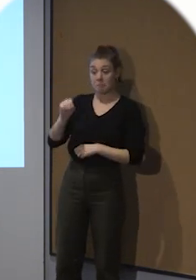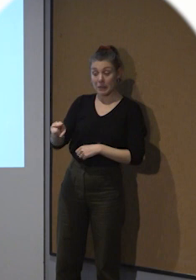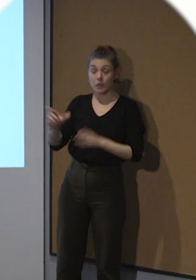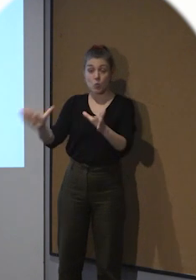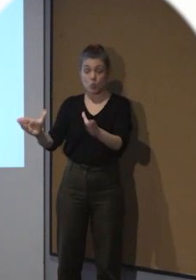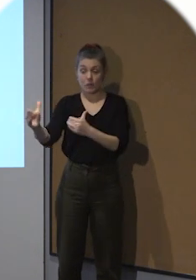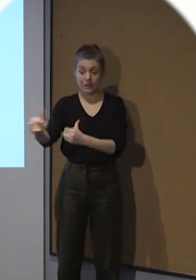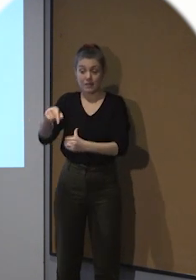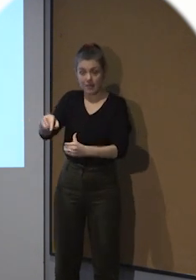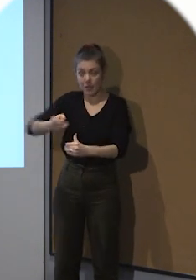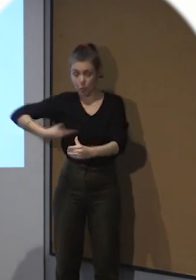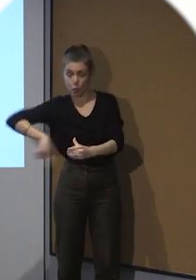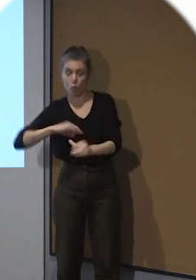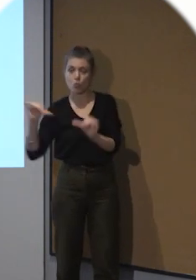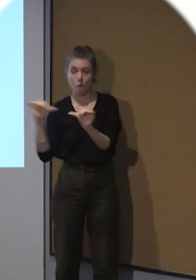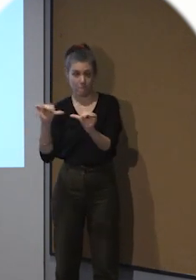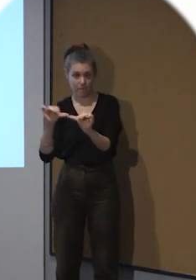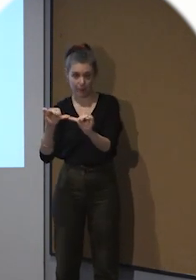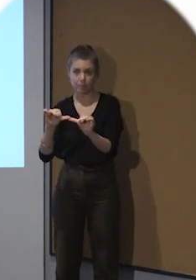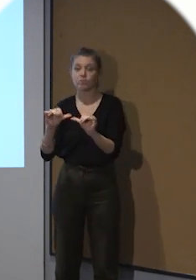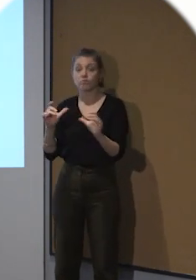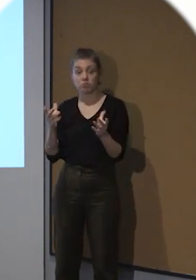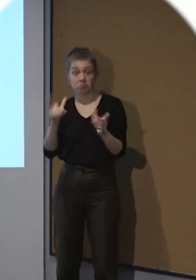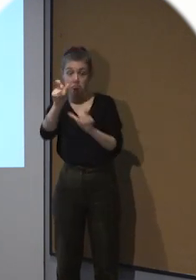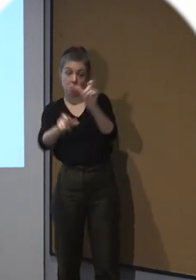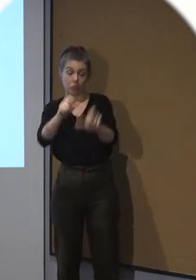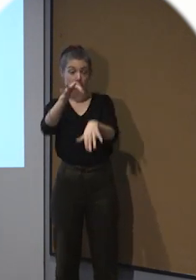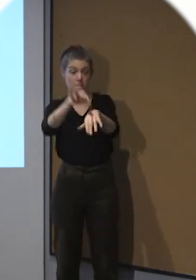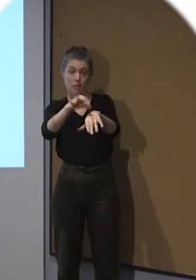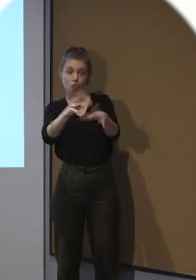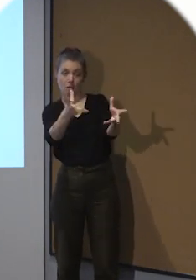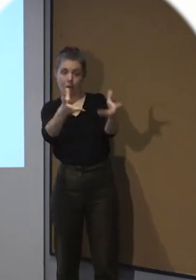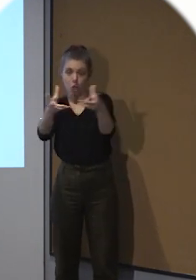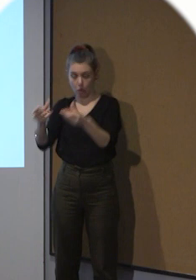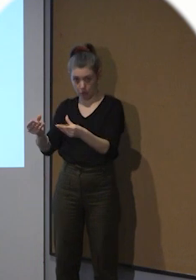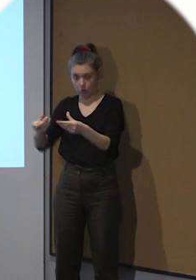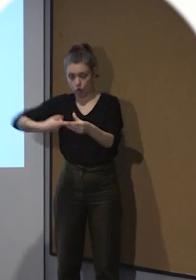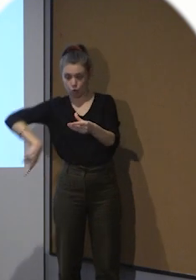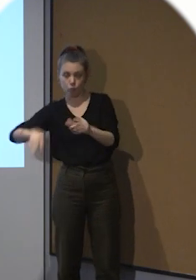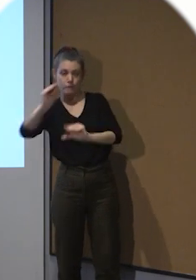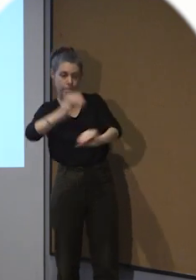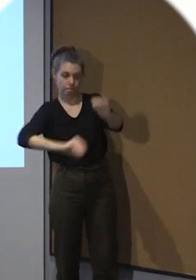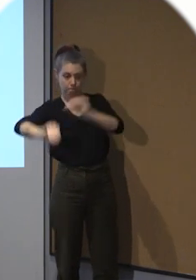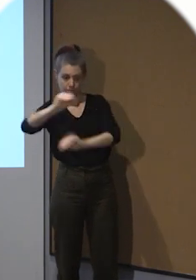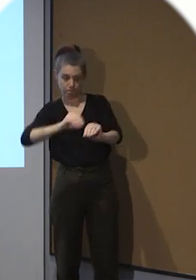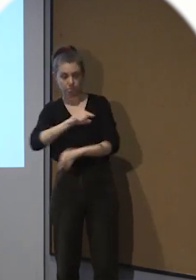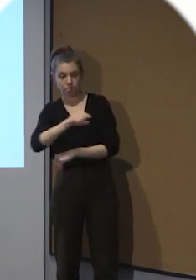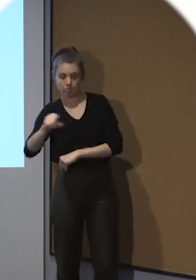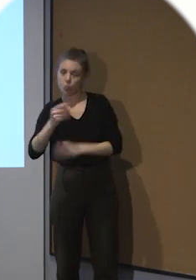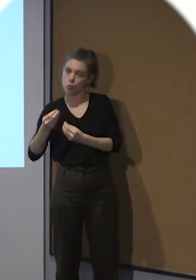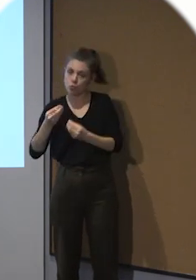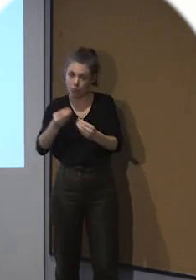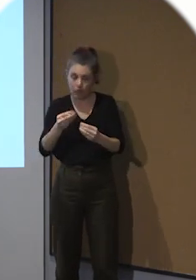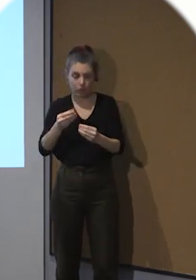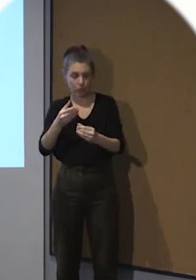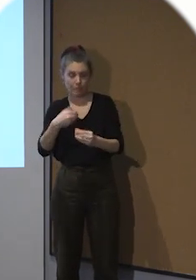proposer une prise en charge curative et préventive de toute personne pratiquant une activité physique